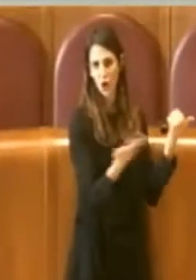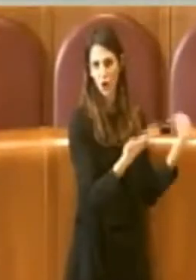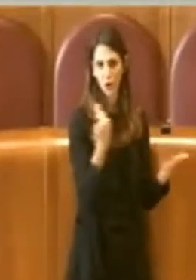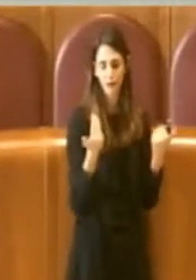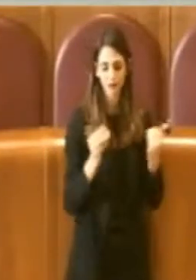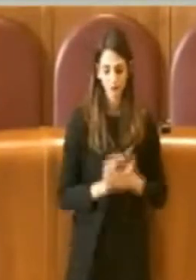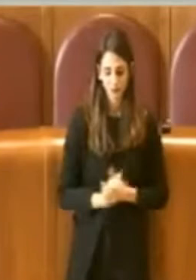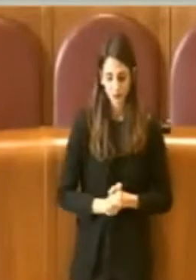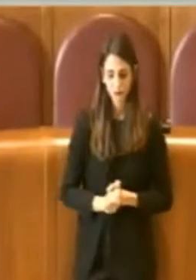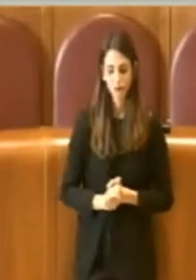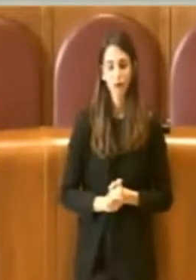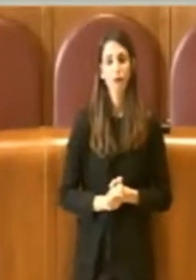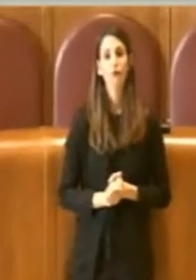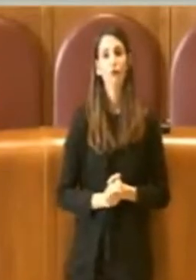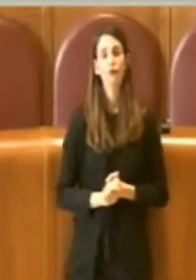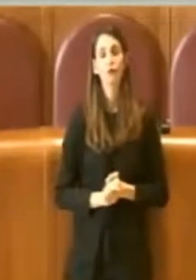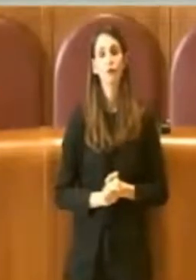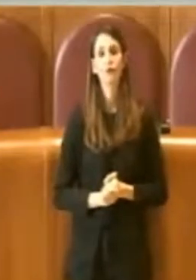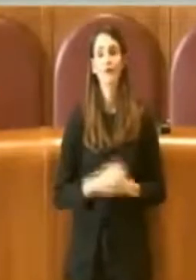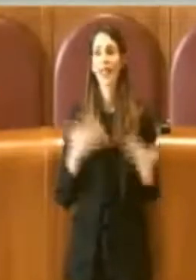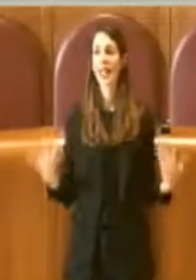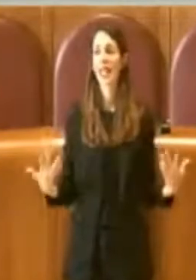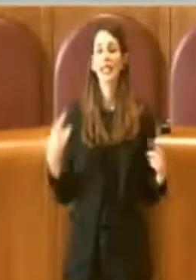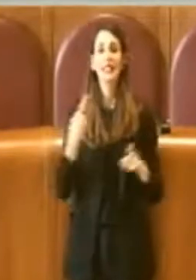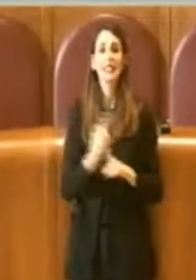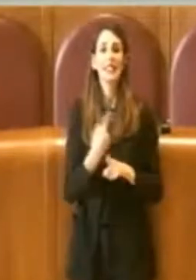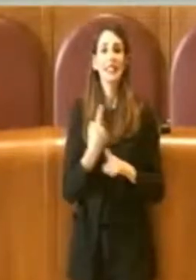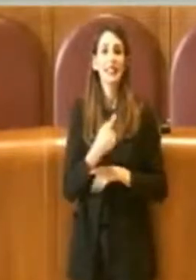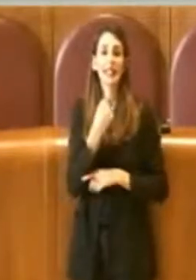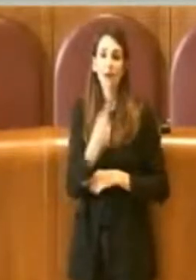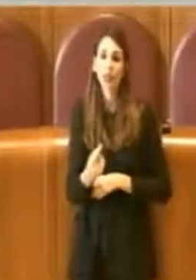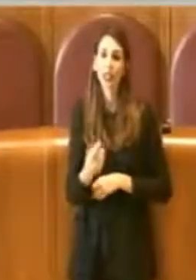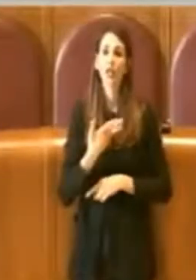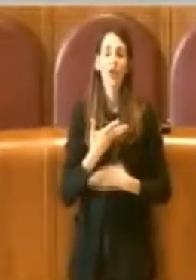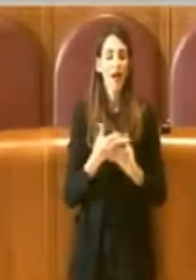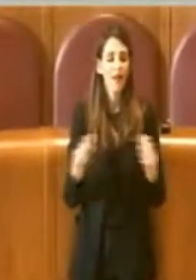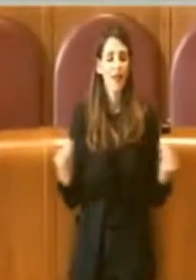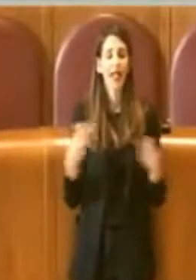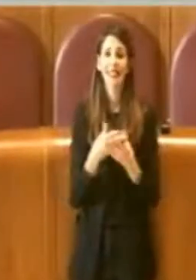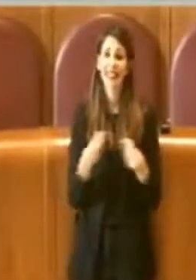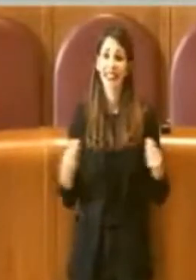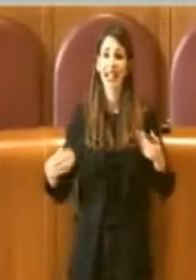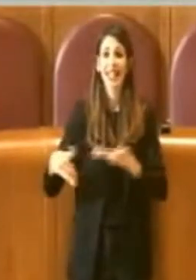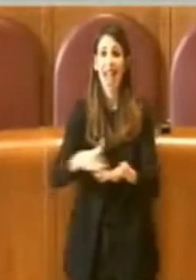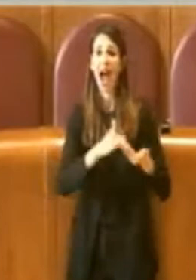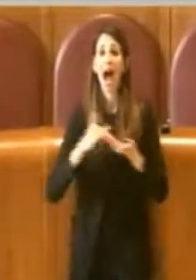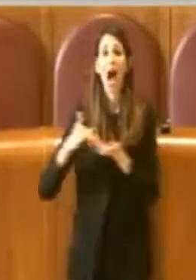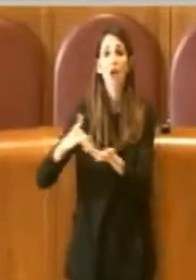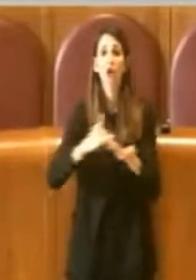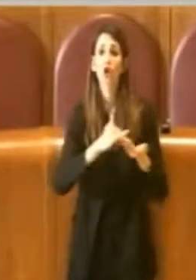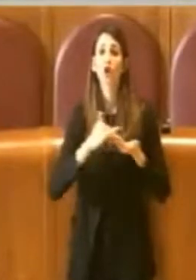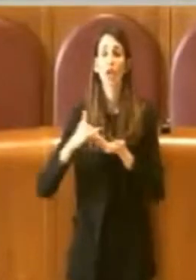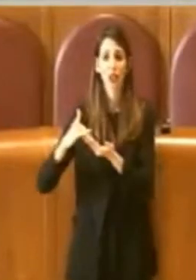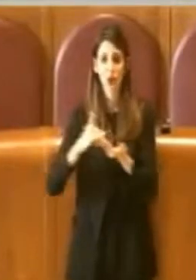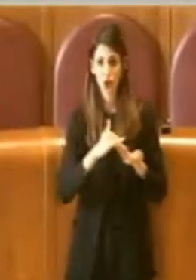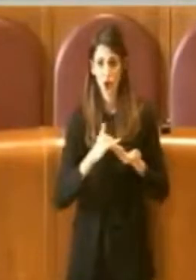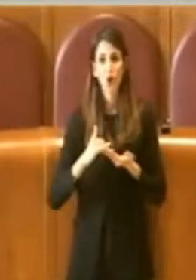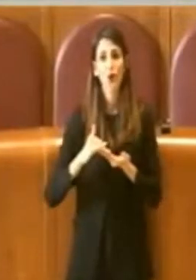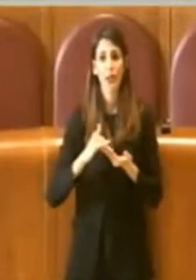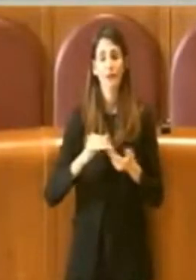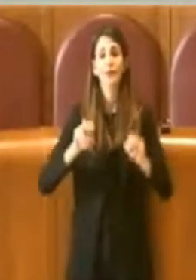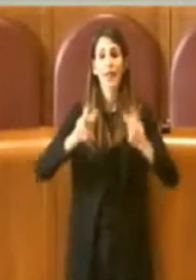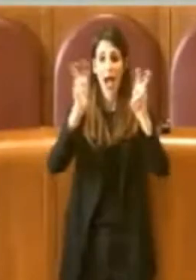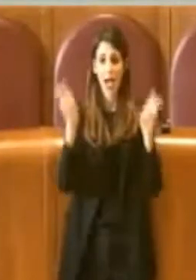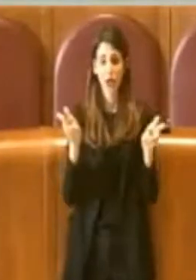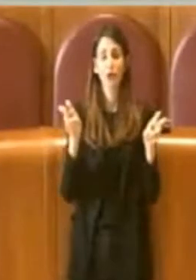Devo dire, sono tantissime le associazioni di fortemente impegnate sul tema della